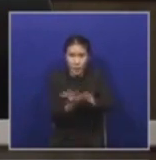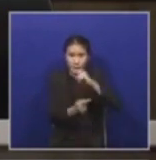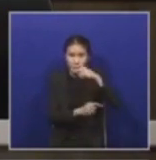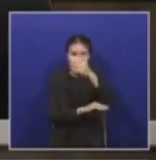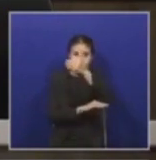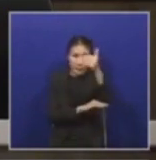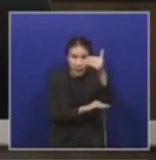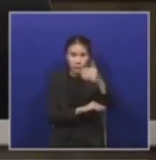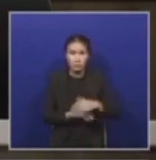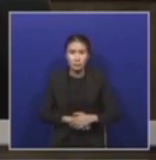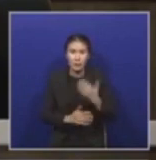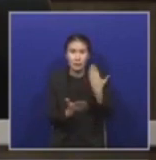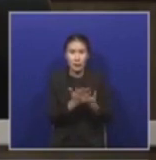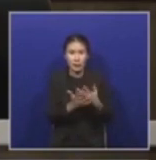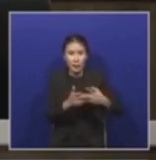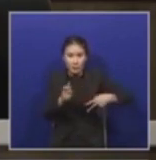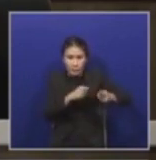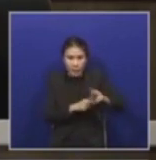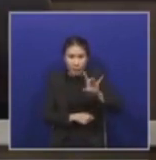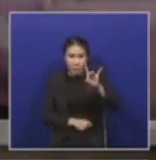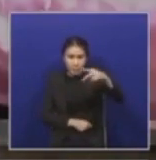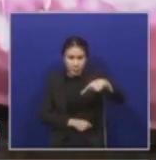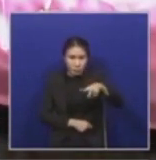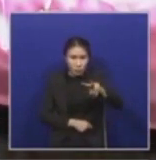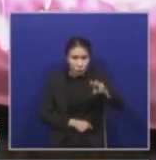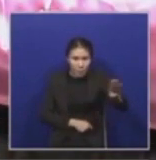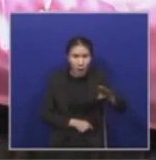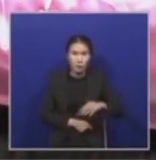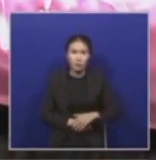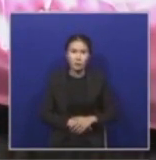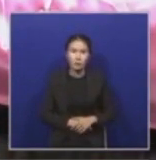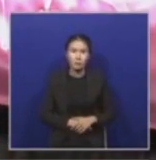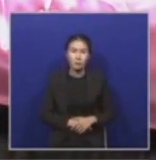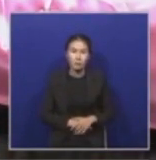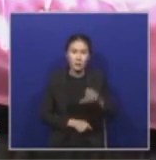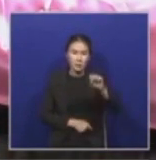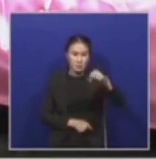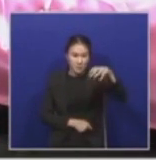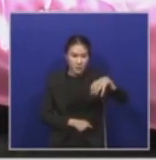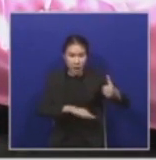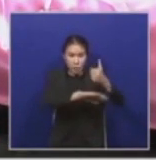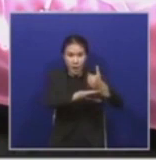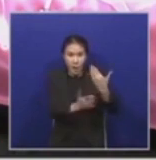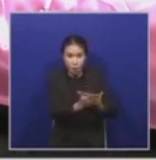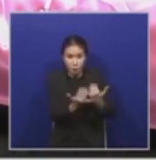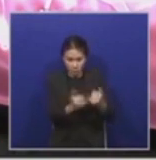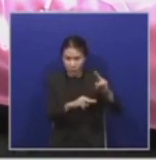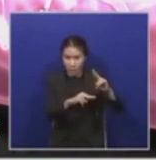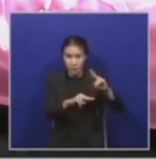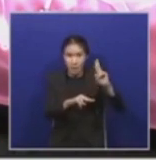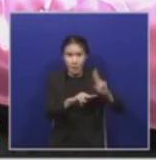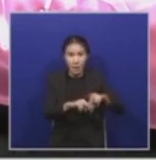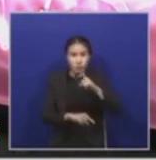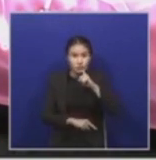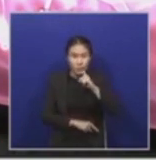ติตัดงบ 8,200 บาทคุณในการสำนักงบอยู่ตรงไหนฮะยังอยู่มั้ยฮะถ้าอยู่ช่วยกรุณา